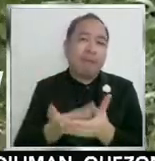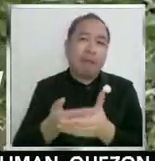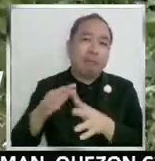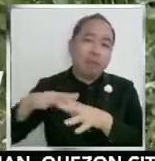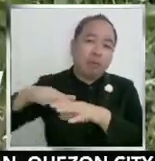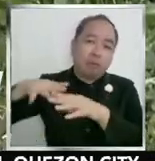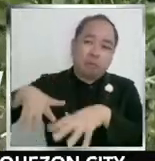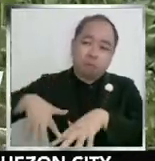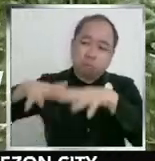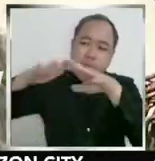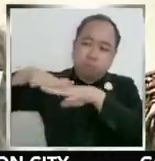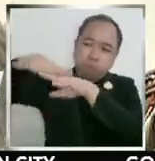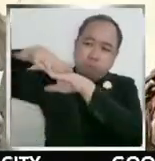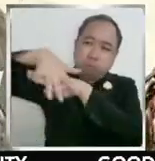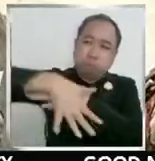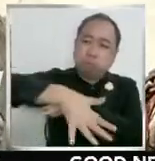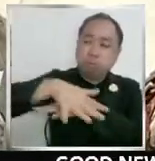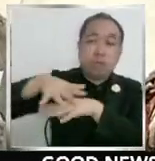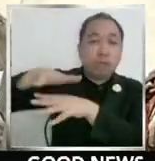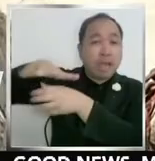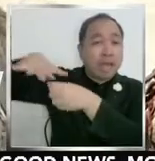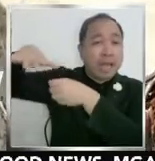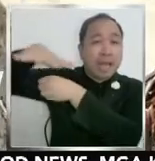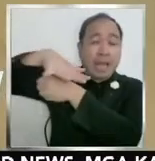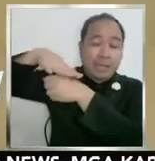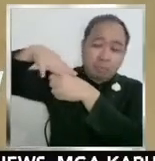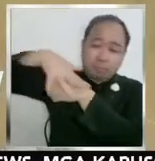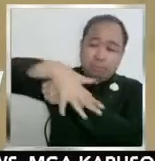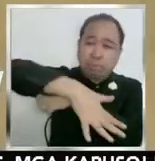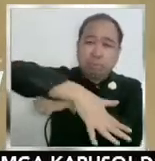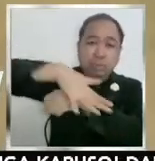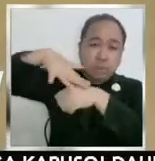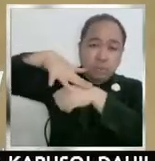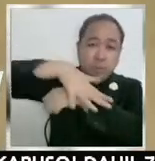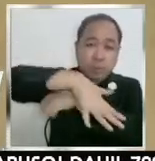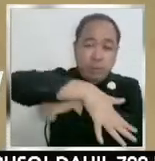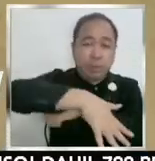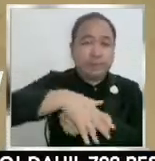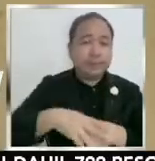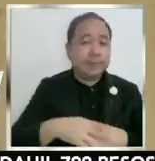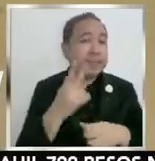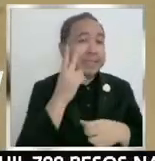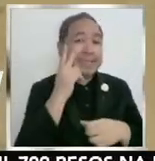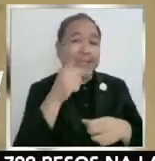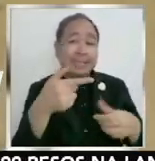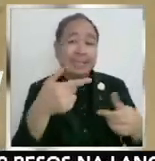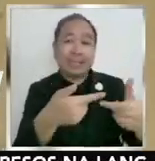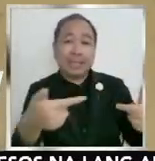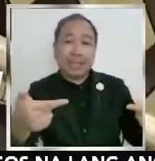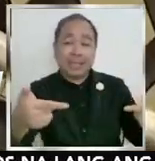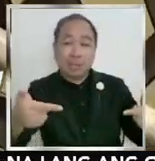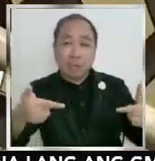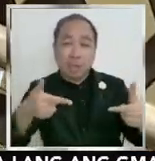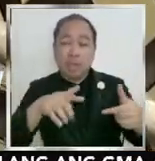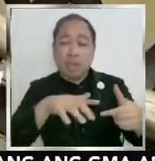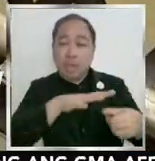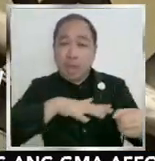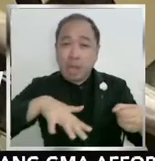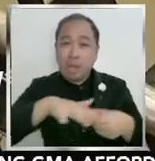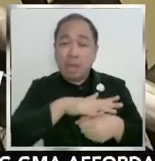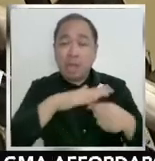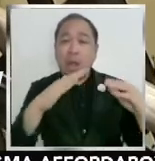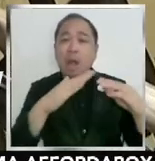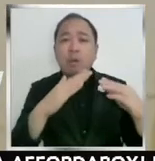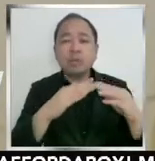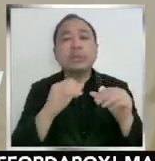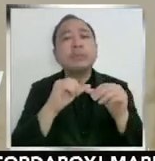mas mataas na lugar. Sa bakuran nila Marites, tumatagas pa rin sa bakod ang tubig galing sa ilog. Mabuti na lamang daw